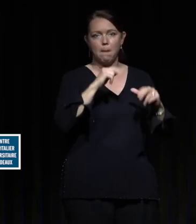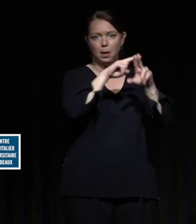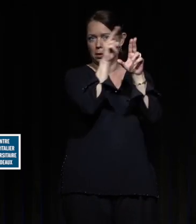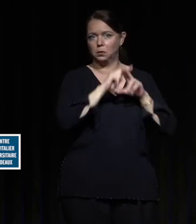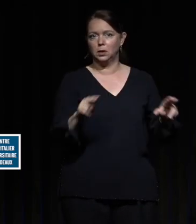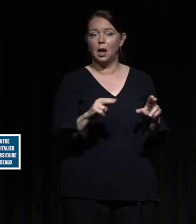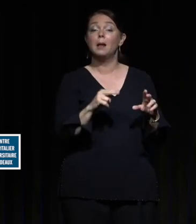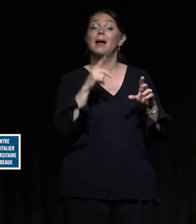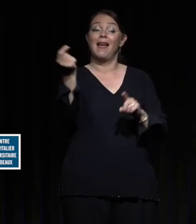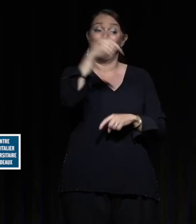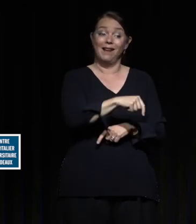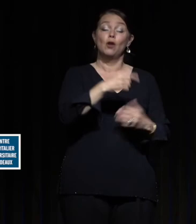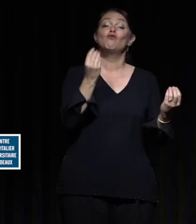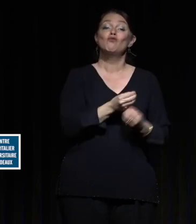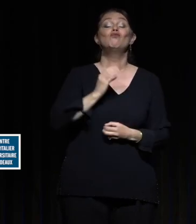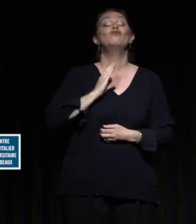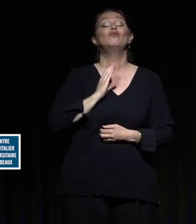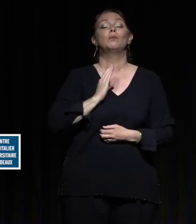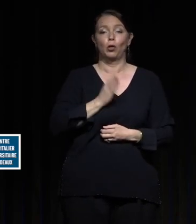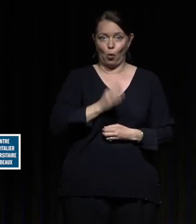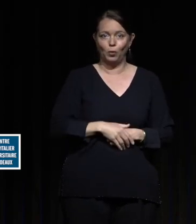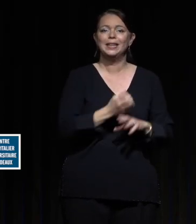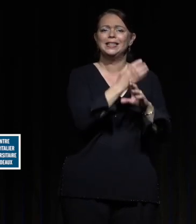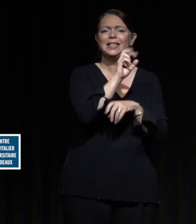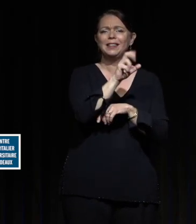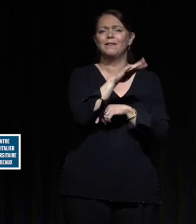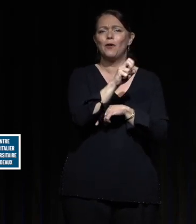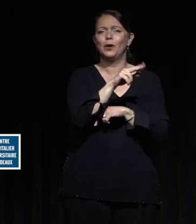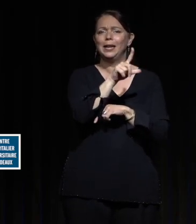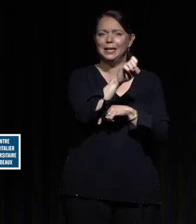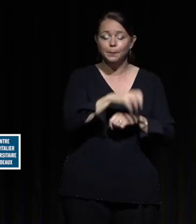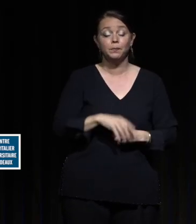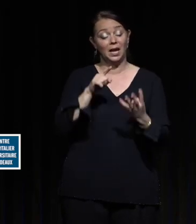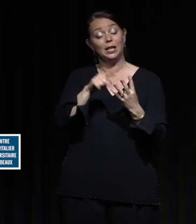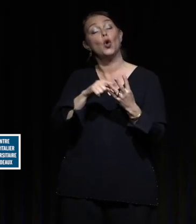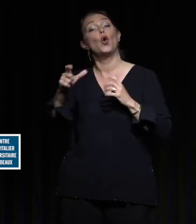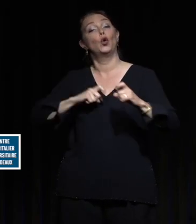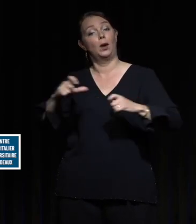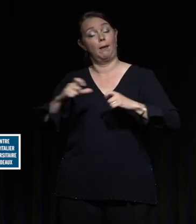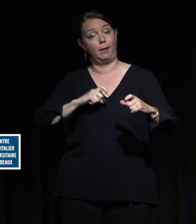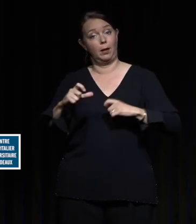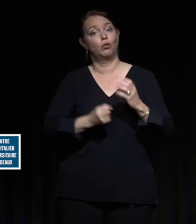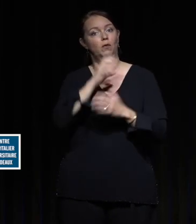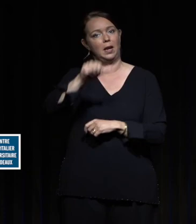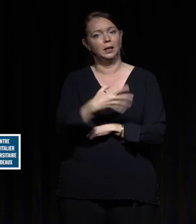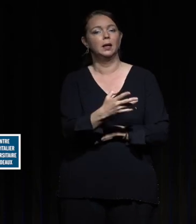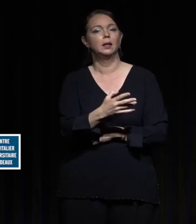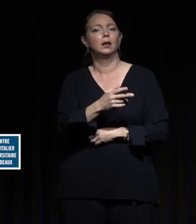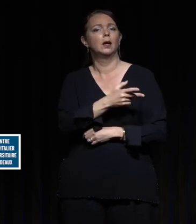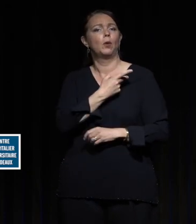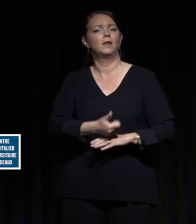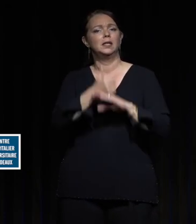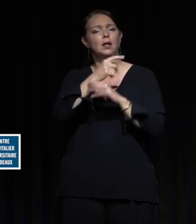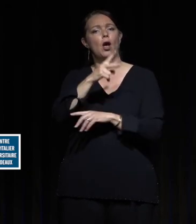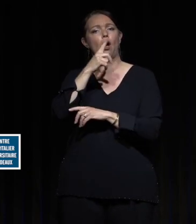à Bordeaux, à la clinique Tivoli. Et puis mes 2 collègues, puisqu'on est en Nouvelle-Aquitaine, mes 2 collègues, le professeur Xavier